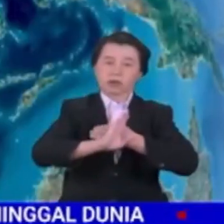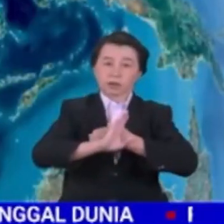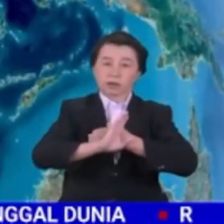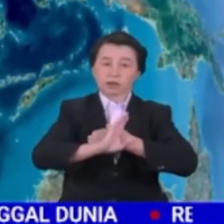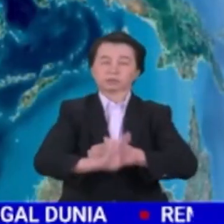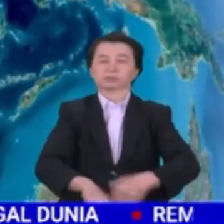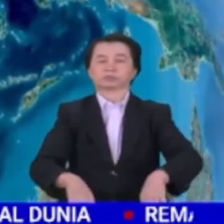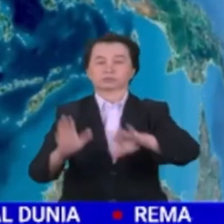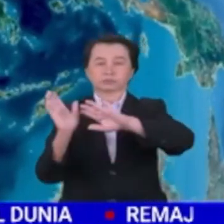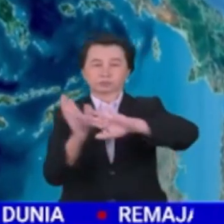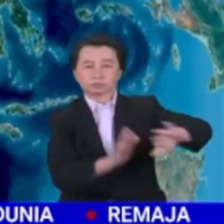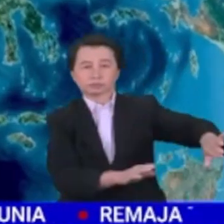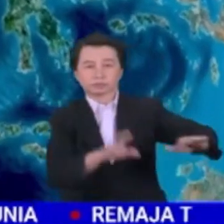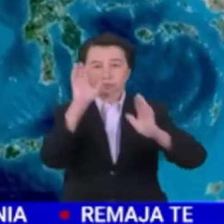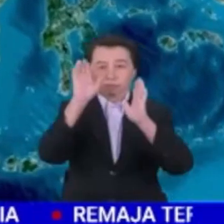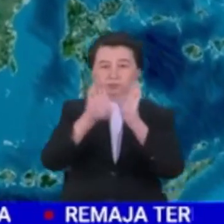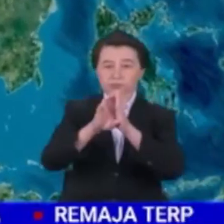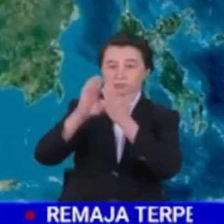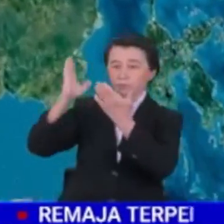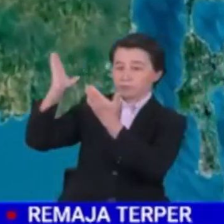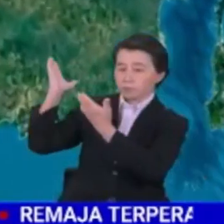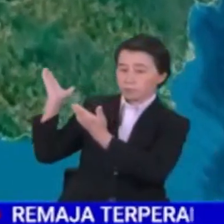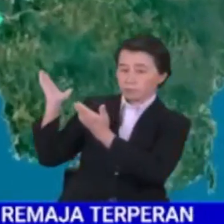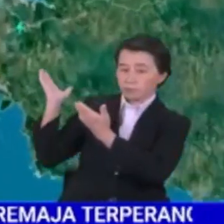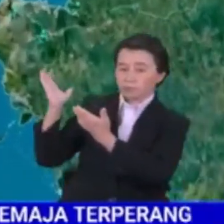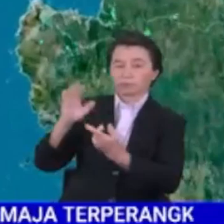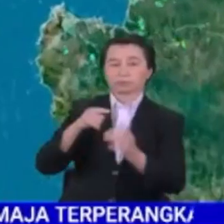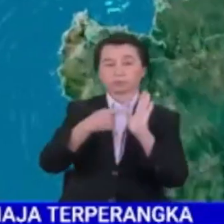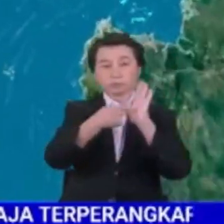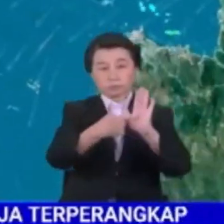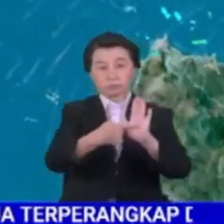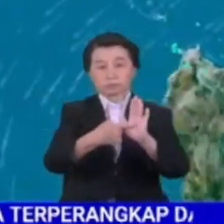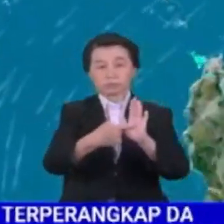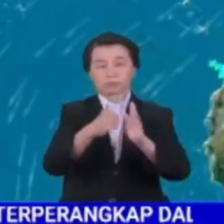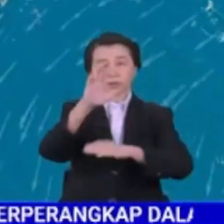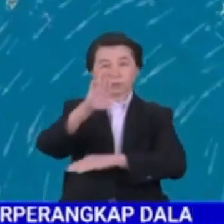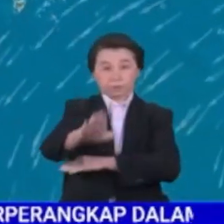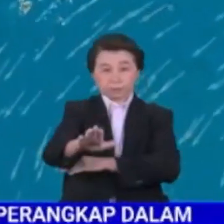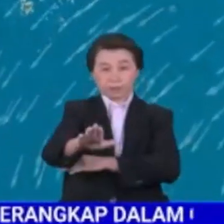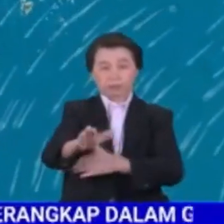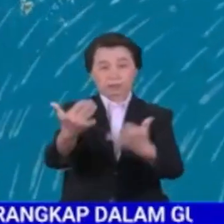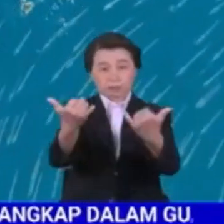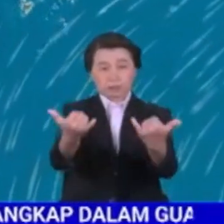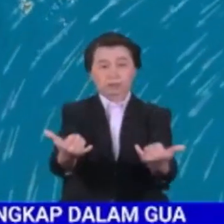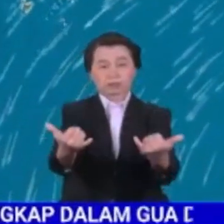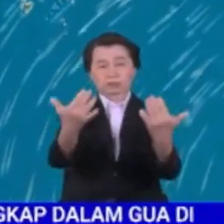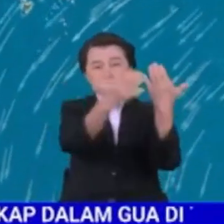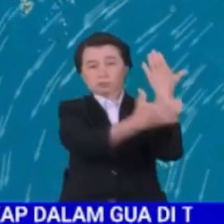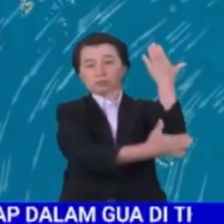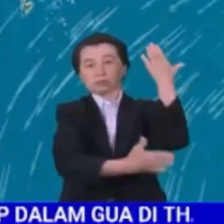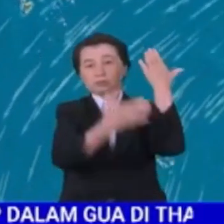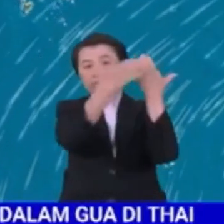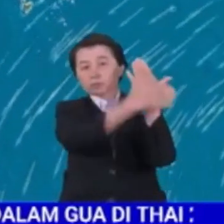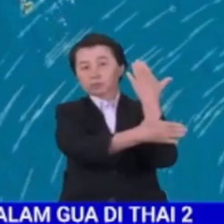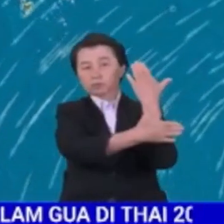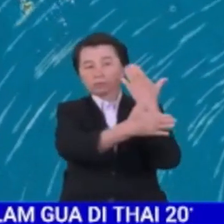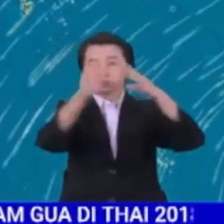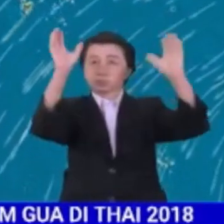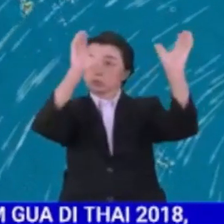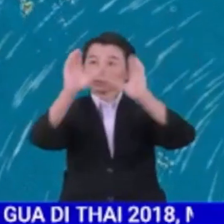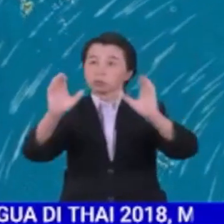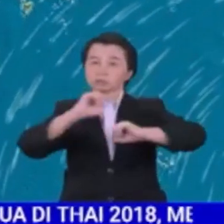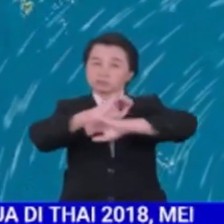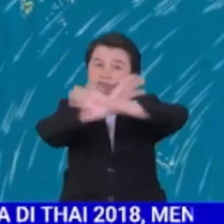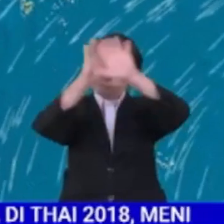perhatikan kepada paparan imej gema radar semasa yang menunjukkan tinjauan pada petang ini di semenanjung Malaysia, cuaca